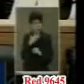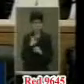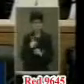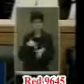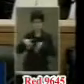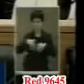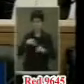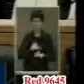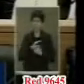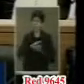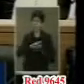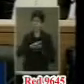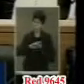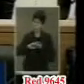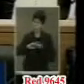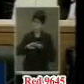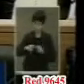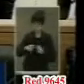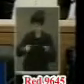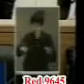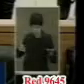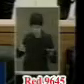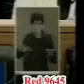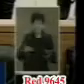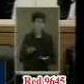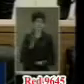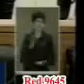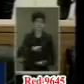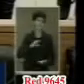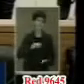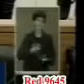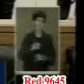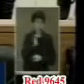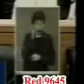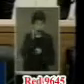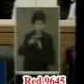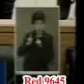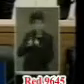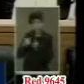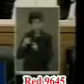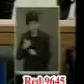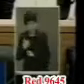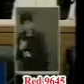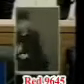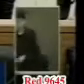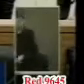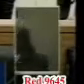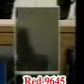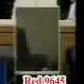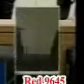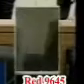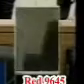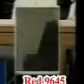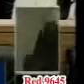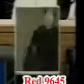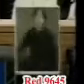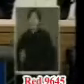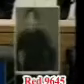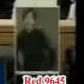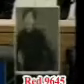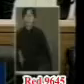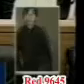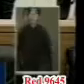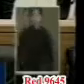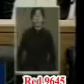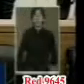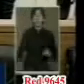ชุมนุมโดยสงบปราศจากอาวุธหรือไม่ปืนเถื่อนปืน11มม.มีดดาบยา